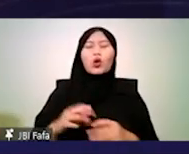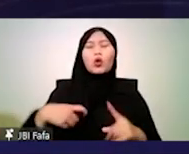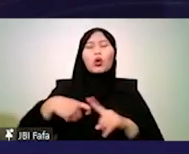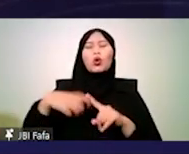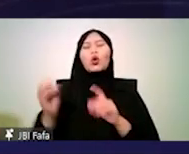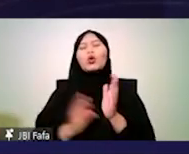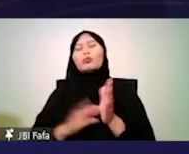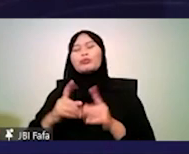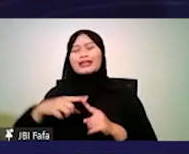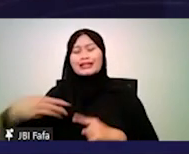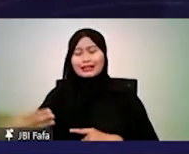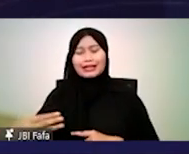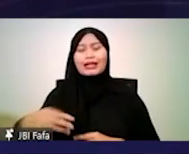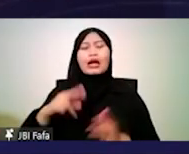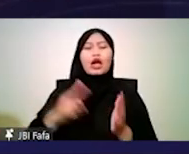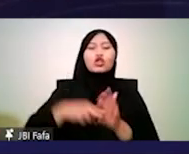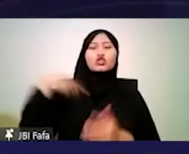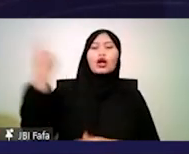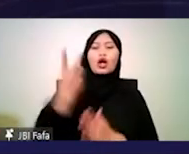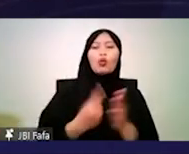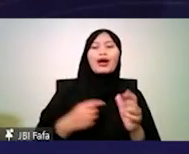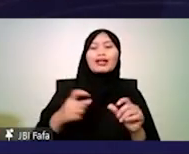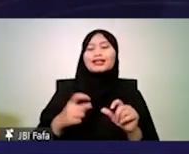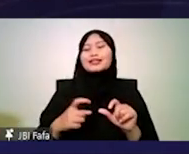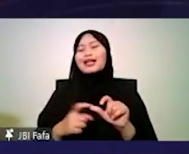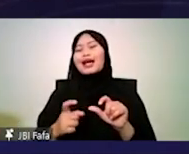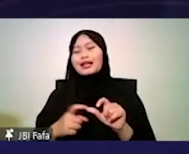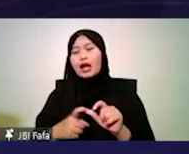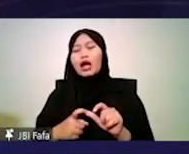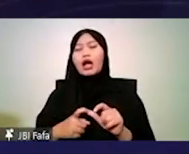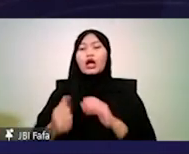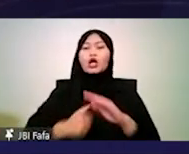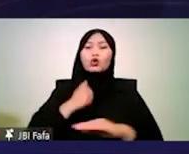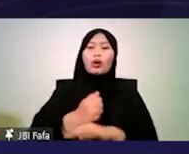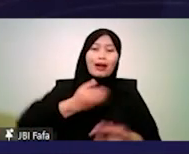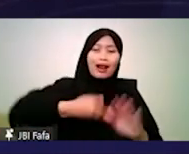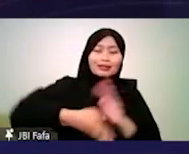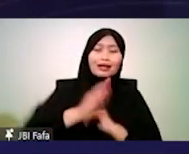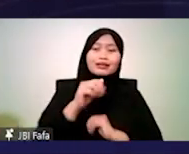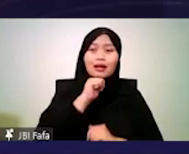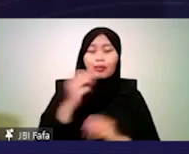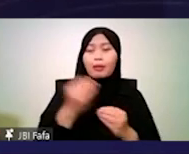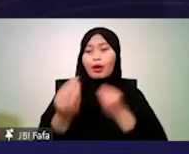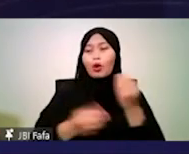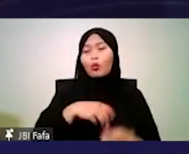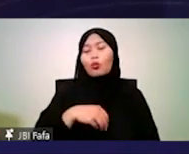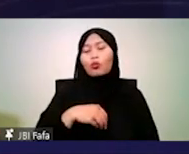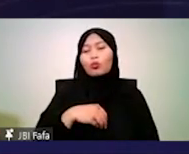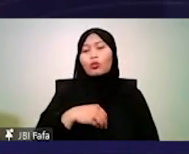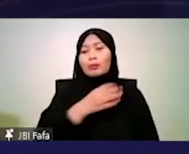dibawahi langsung pak presiden ketua pelaksananya Pak wakil presiden lanjut Nah